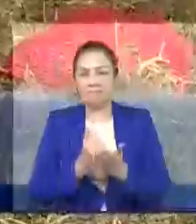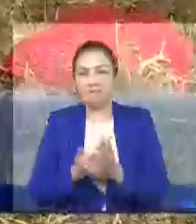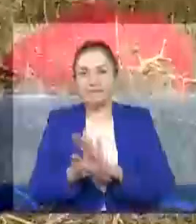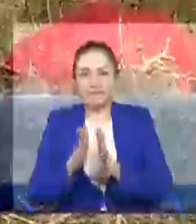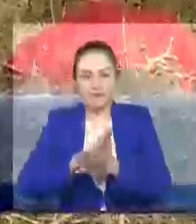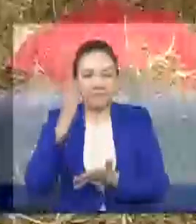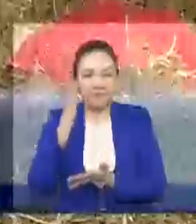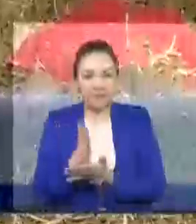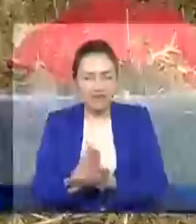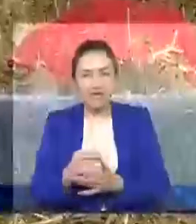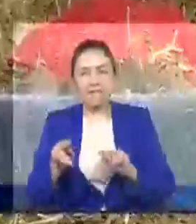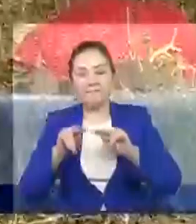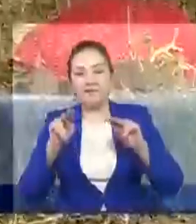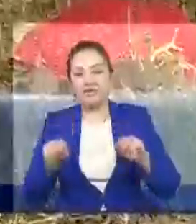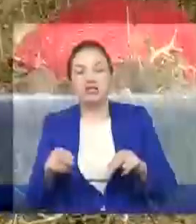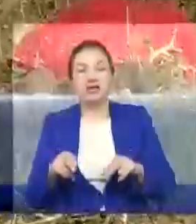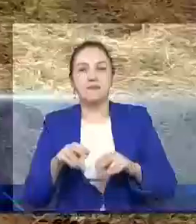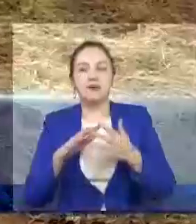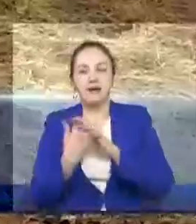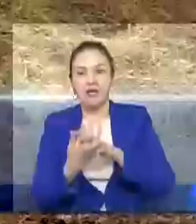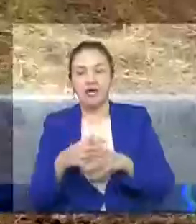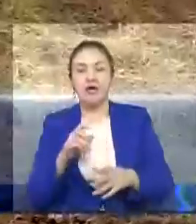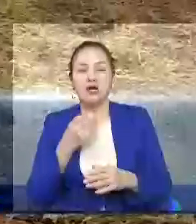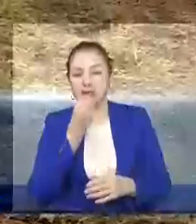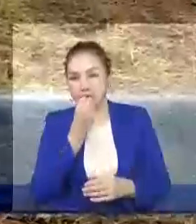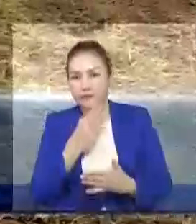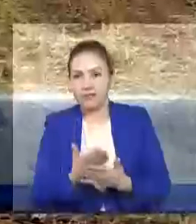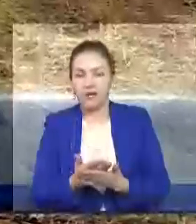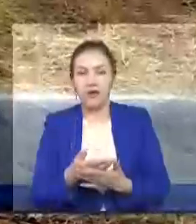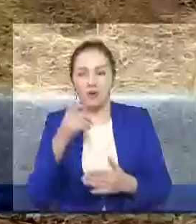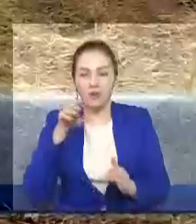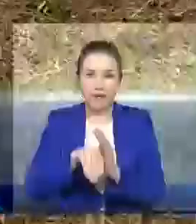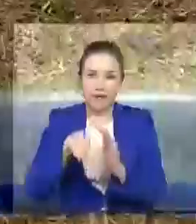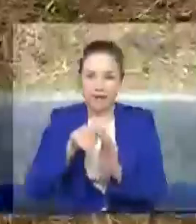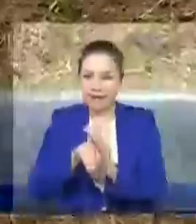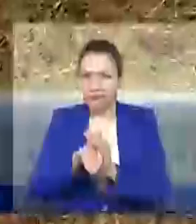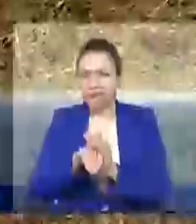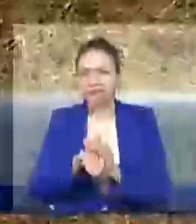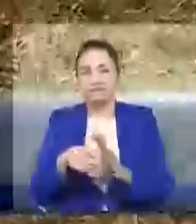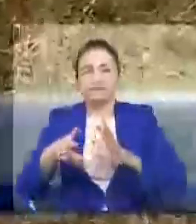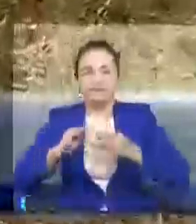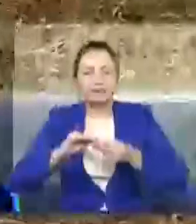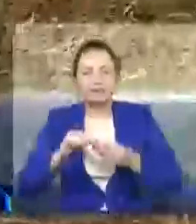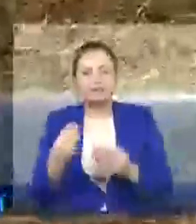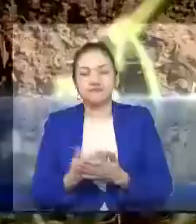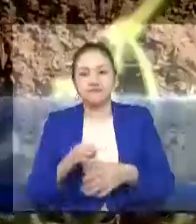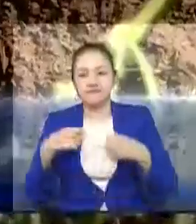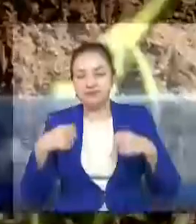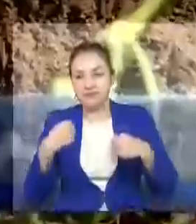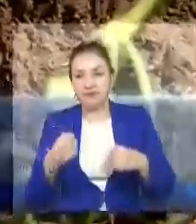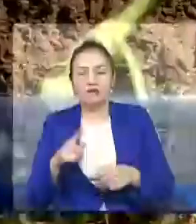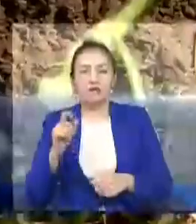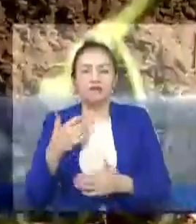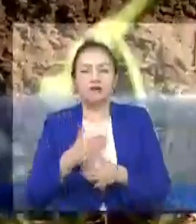келісімі бар. Осылайша Петропавлдық шаруалар азық-түліктің қамтамасыз етуге өз үлестерін қосуда. Жалпы өнімді өткізу орталығында